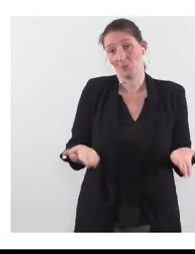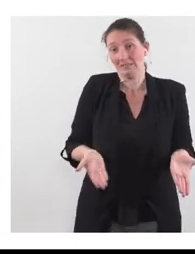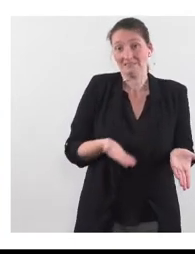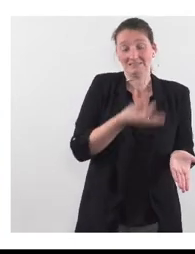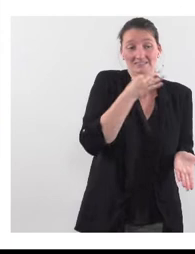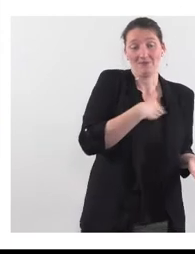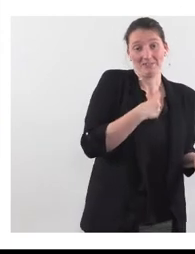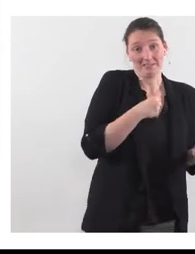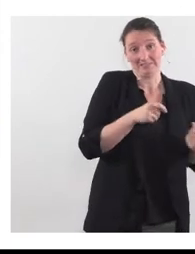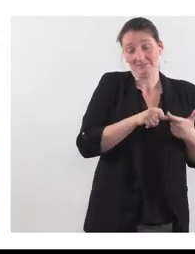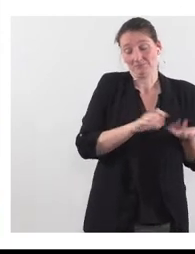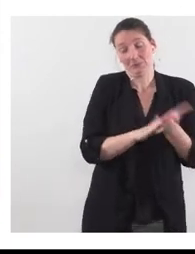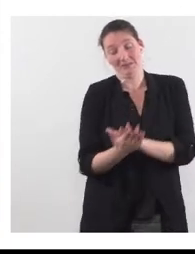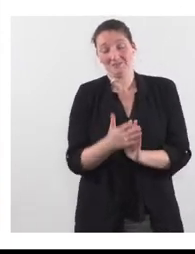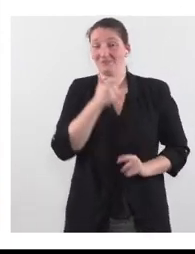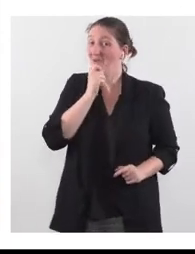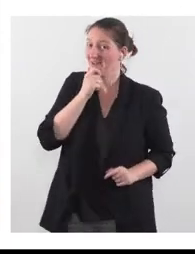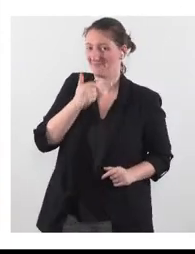anglais.